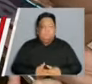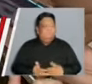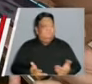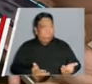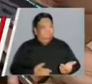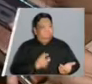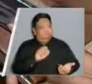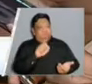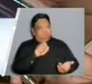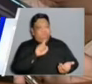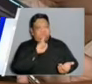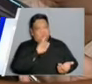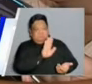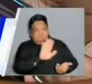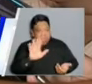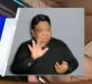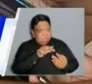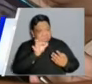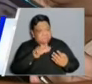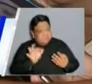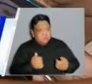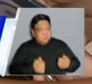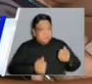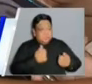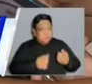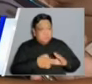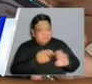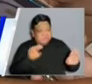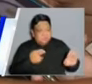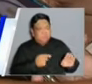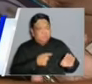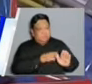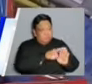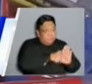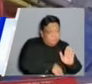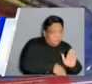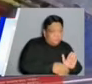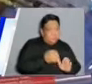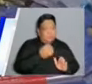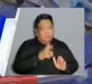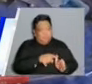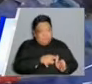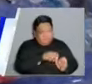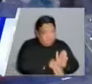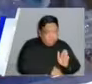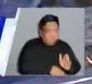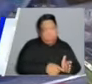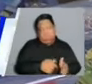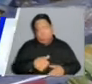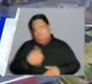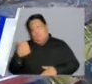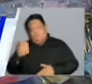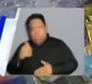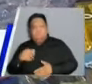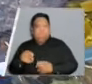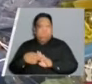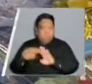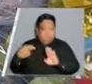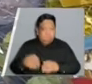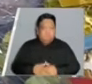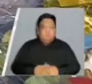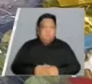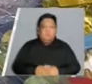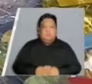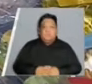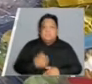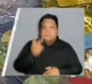sila to go for the lower price or lowest price. Ano? Para sa mga nais ma-access ang price guide, naka-upload ito